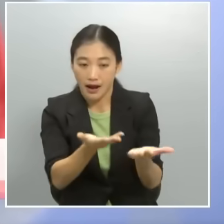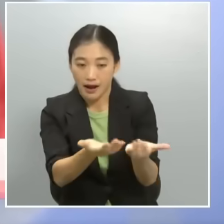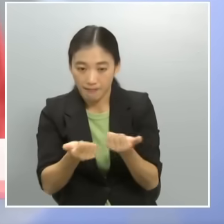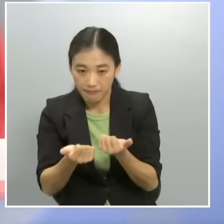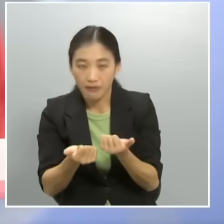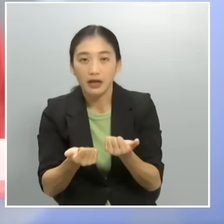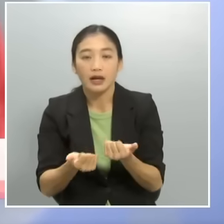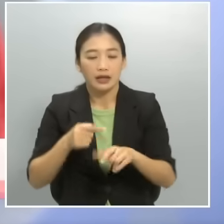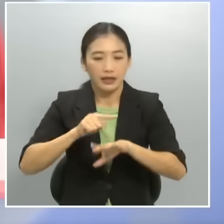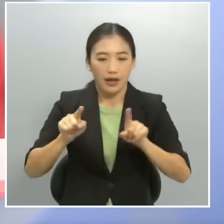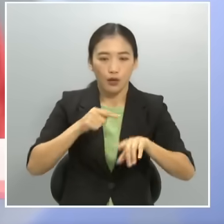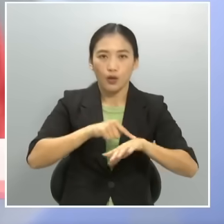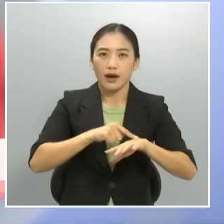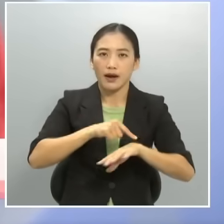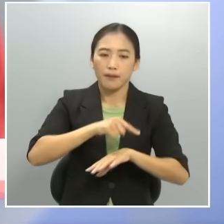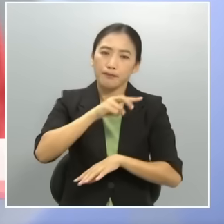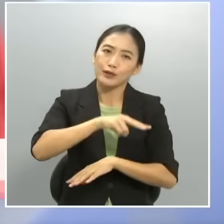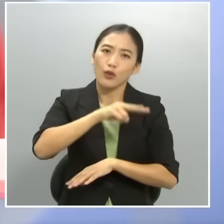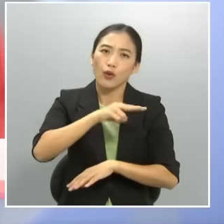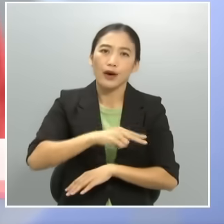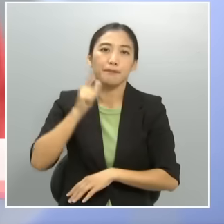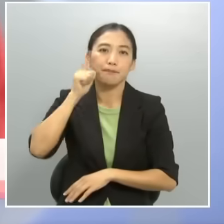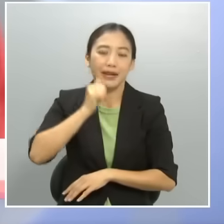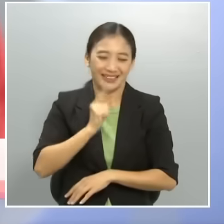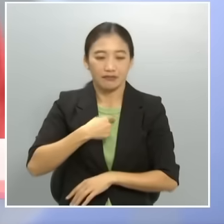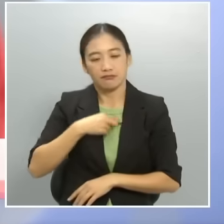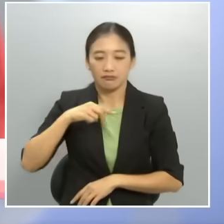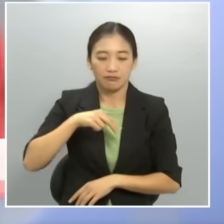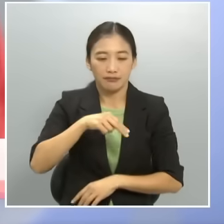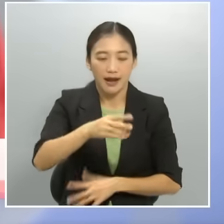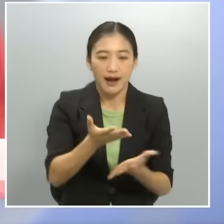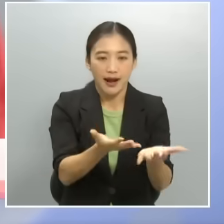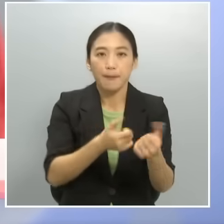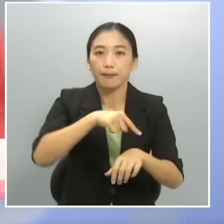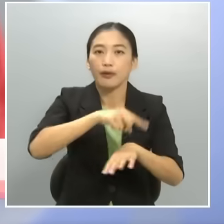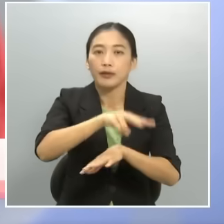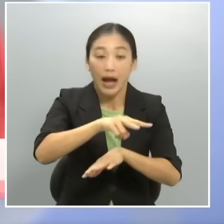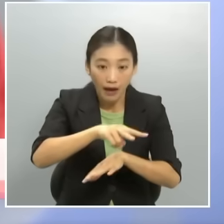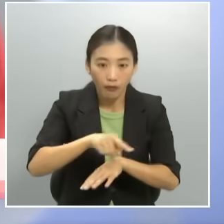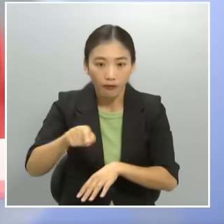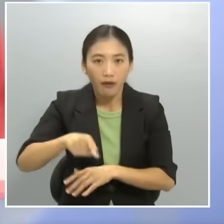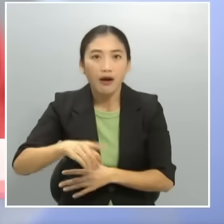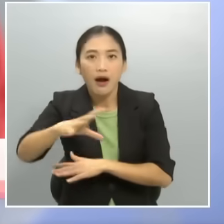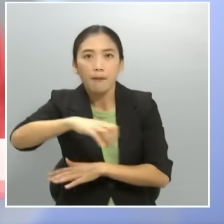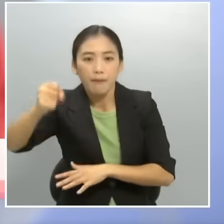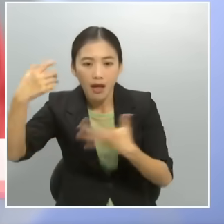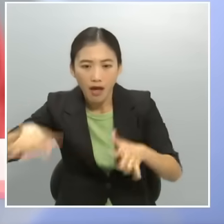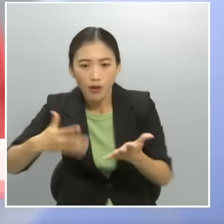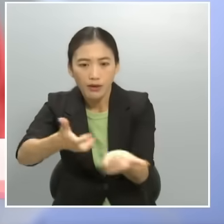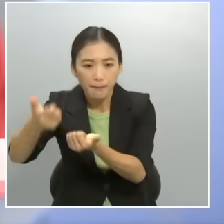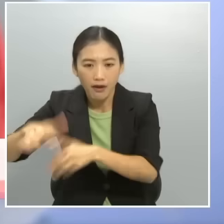บ่าย2ถึงรู้ตัวอีกทีว่าน้องหายตัวมีคนไปรับก่อนหน้านี้นะคะ คิดว่าเหตุจูงใจที่เขาทำแบบนี้คื